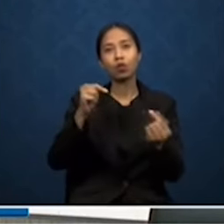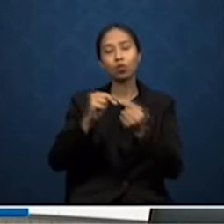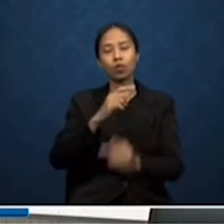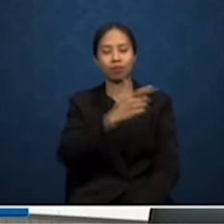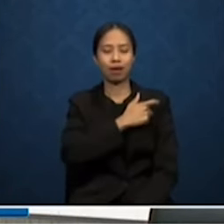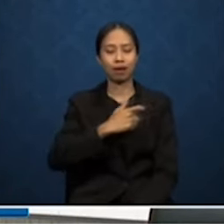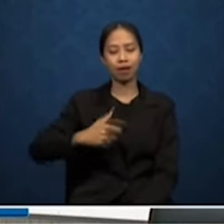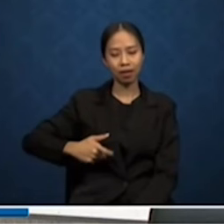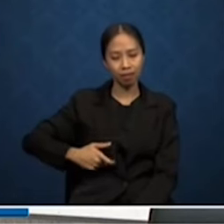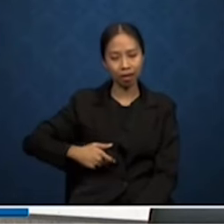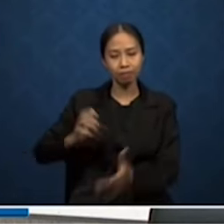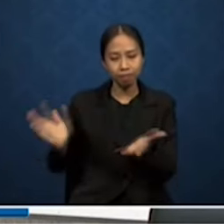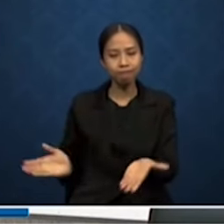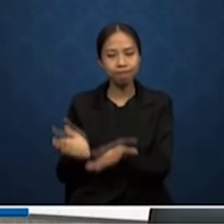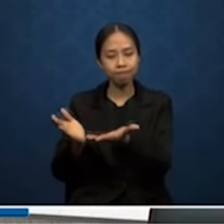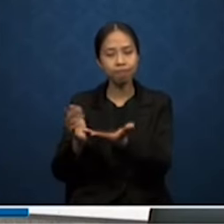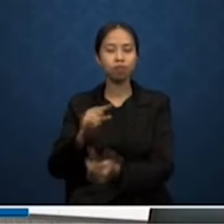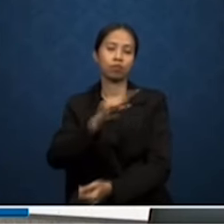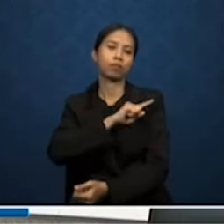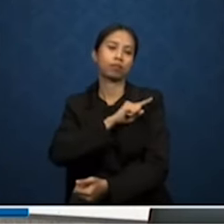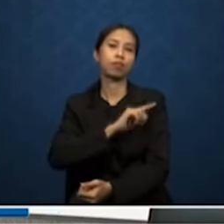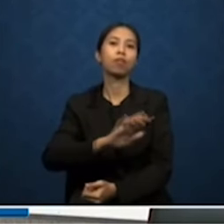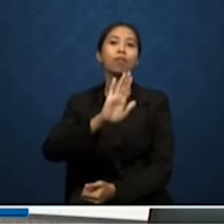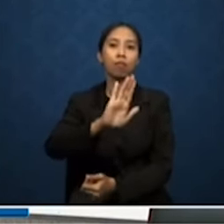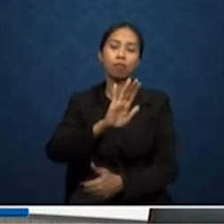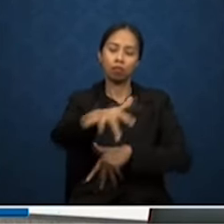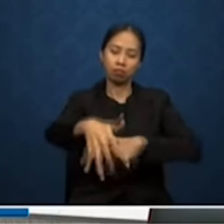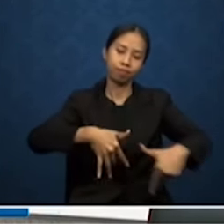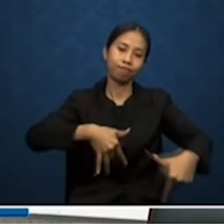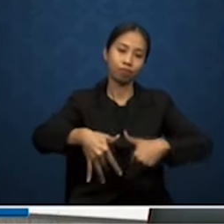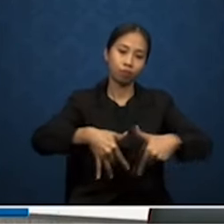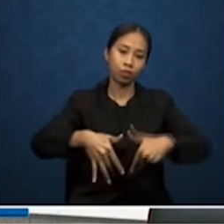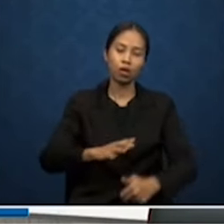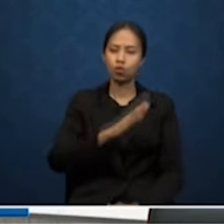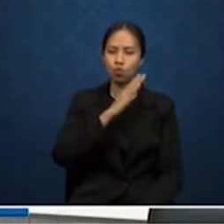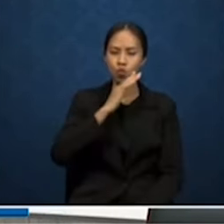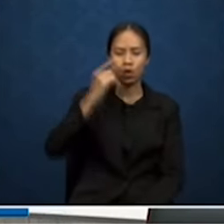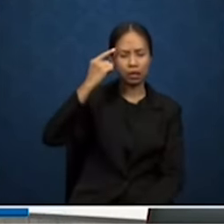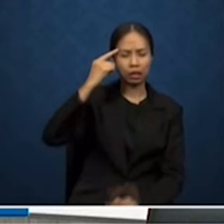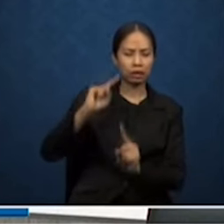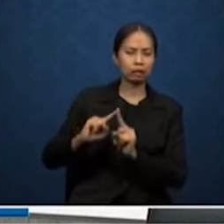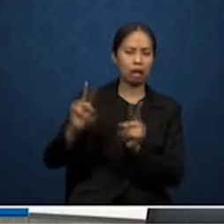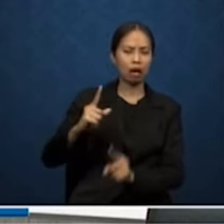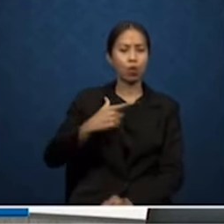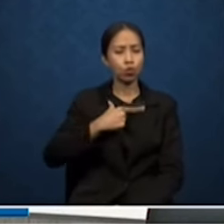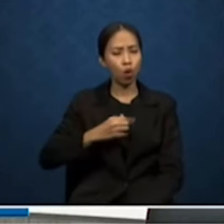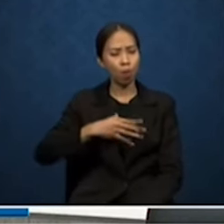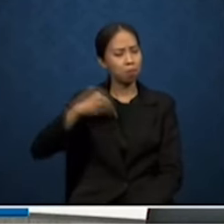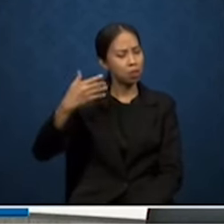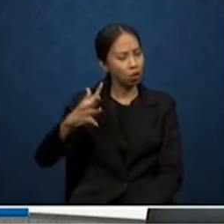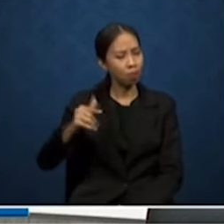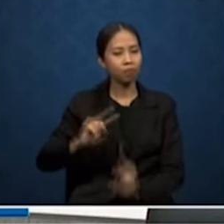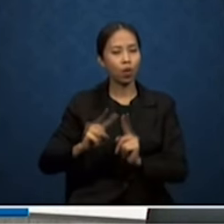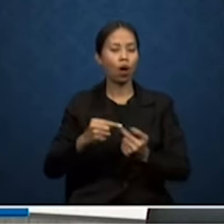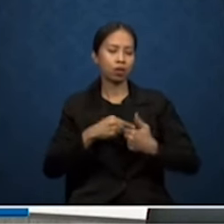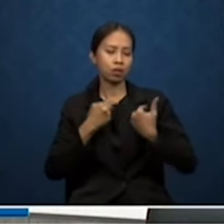เป็นหน้าที่ของปวงชนชาวไทยไม่ว่าเราจะเห็นต่างในทางการเมืองอย่างไรก็ตามนะครับเรื่องนี้เป็นเรื่องที่อยู่ในใจ